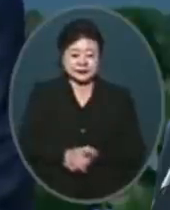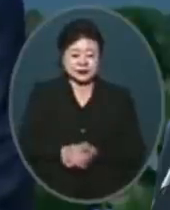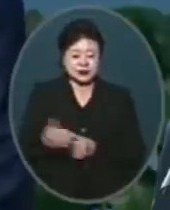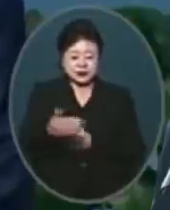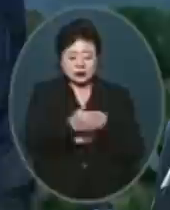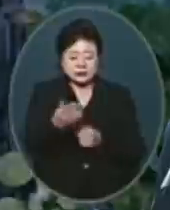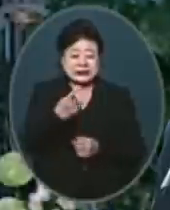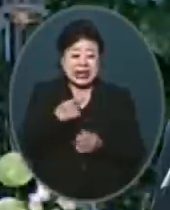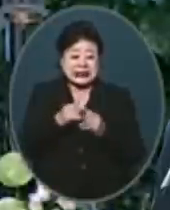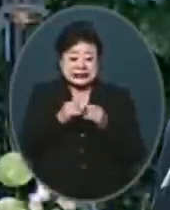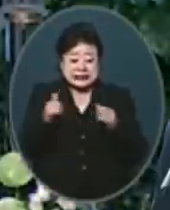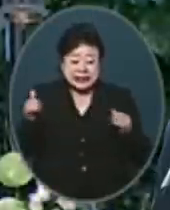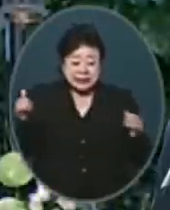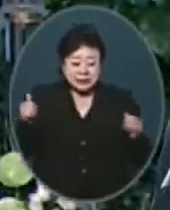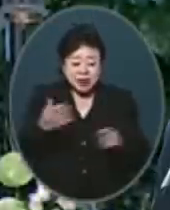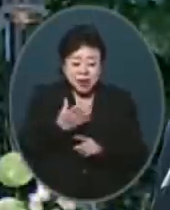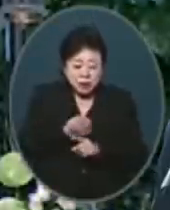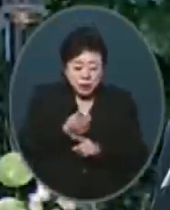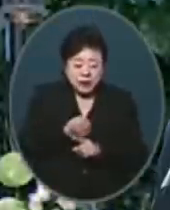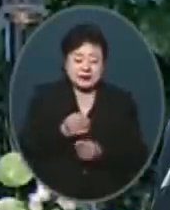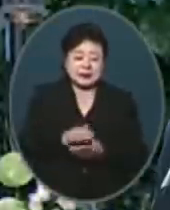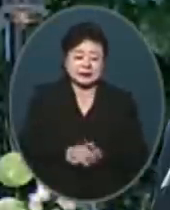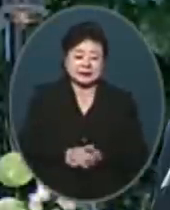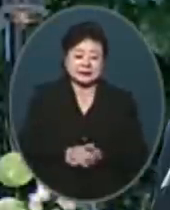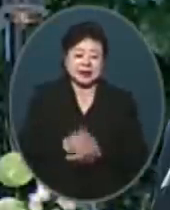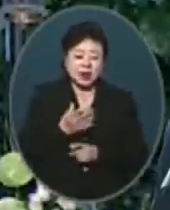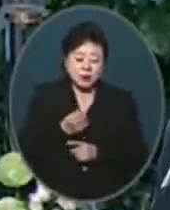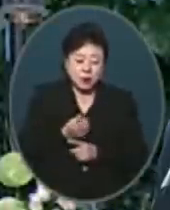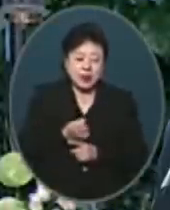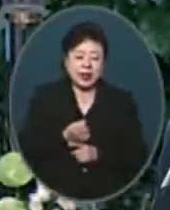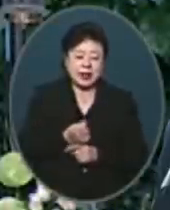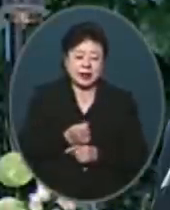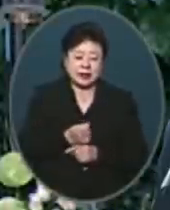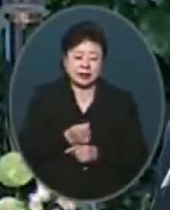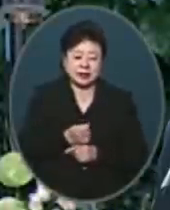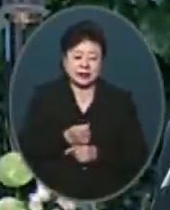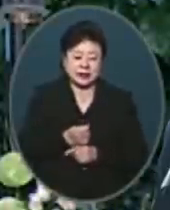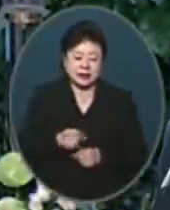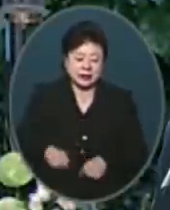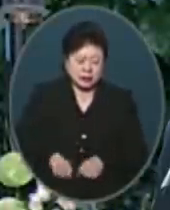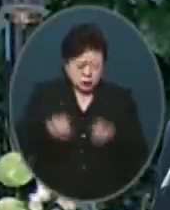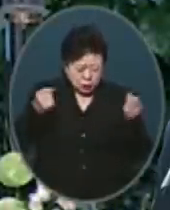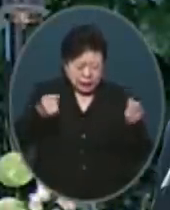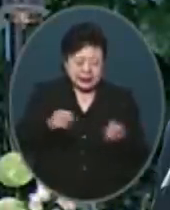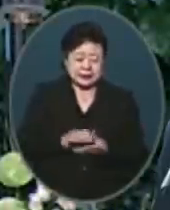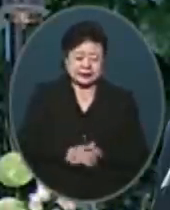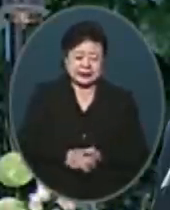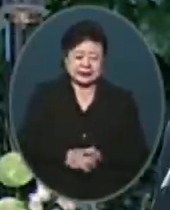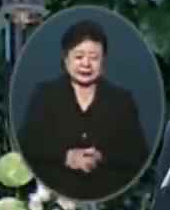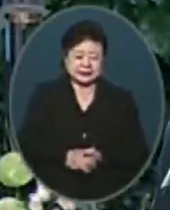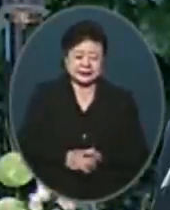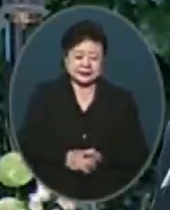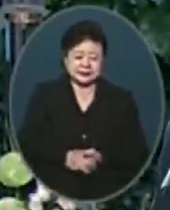우겨쌈을 당하는 자는 보배인즉 보배의 반격에 산산조각이 나는 것입니다.